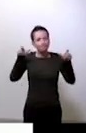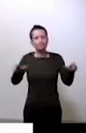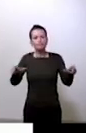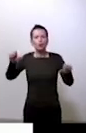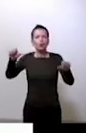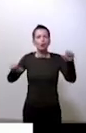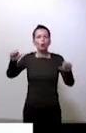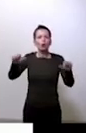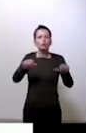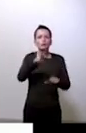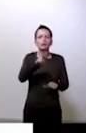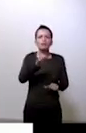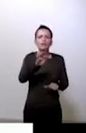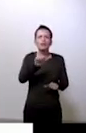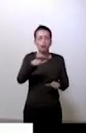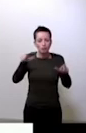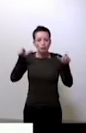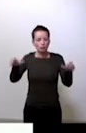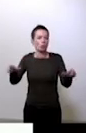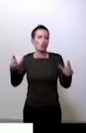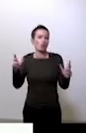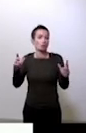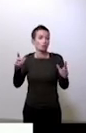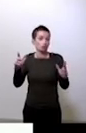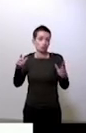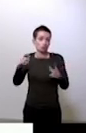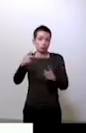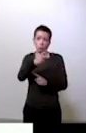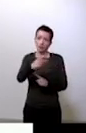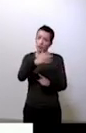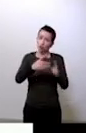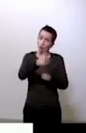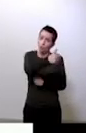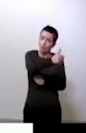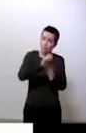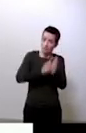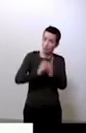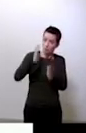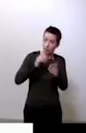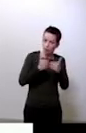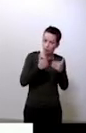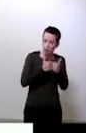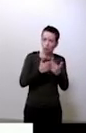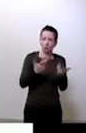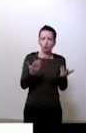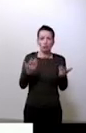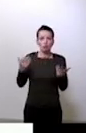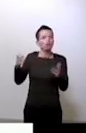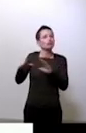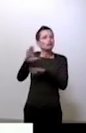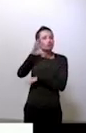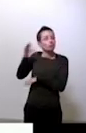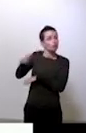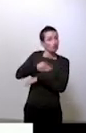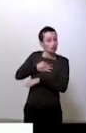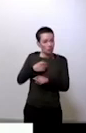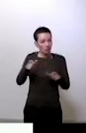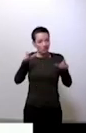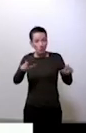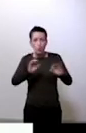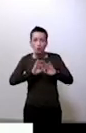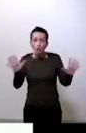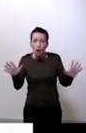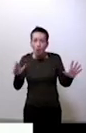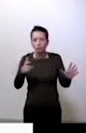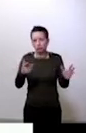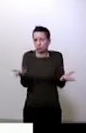relative aux VFA, et ça a été fait à la demande des bailleurs sociaux à l'époque. Et il a indiqué que sans encadrement, cette pratique qui concerne actuellement près de la moitié de